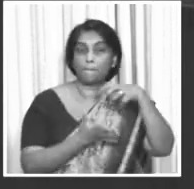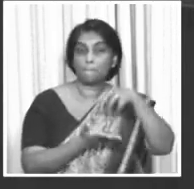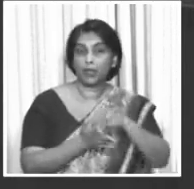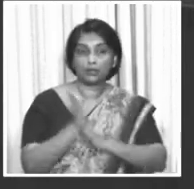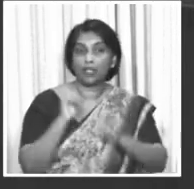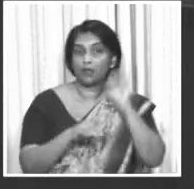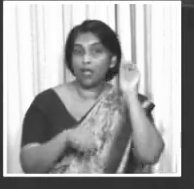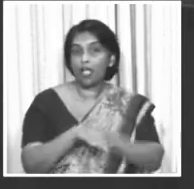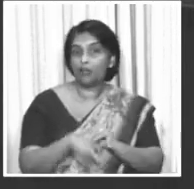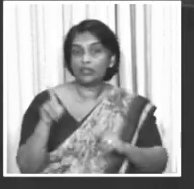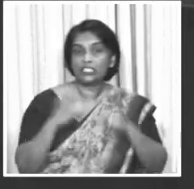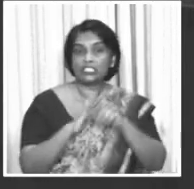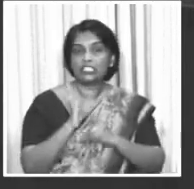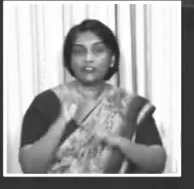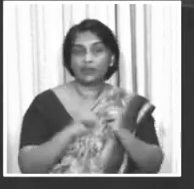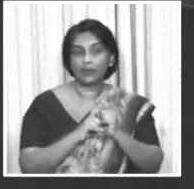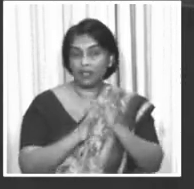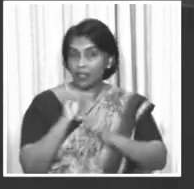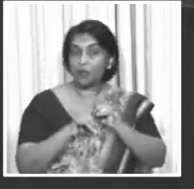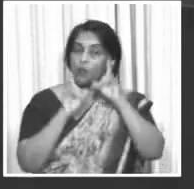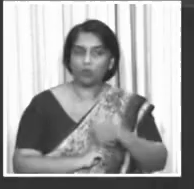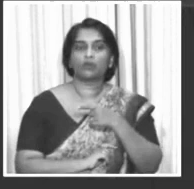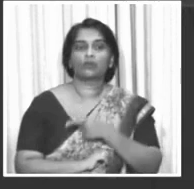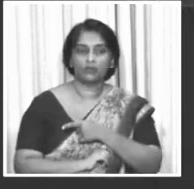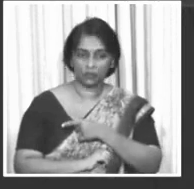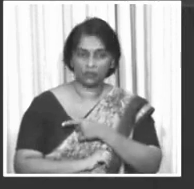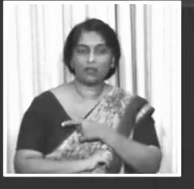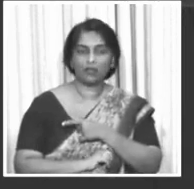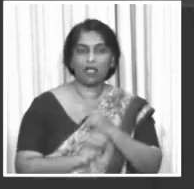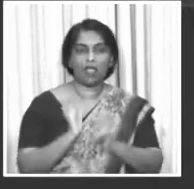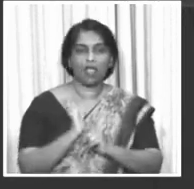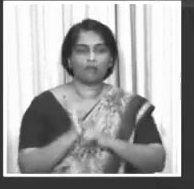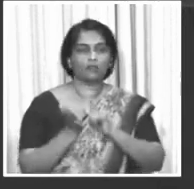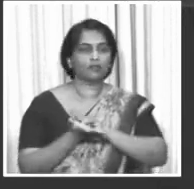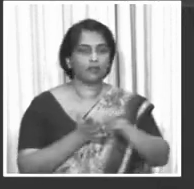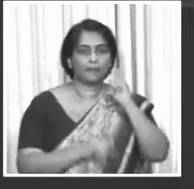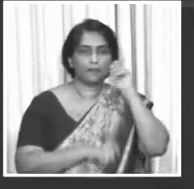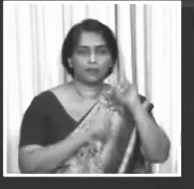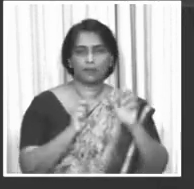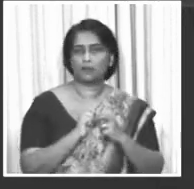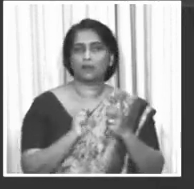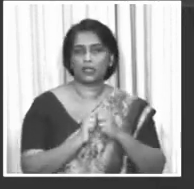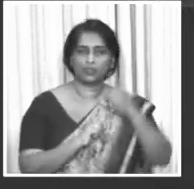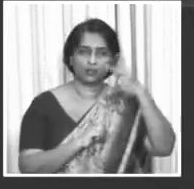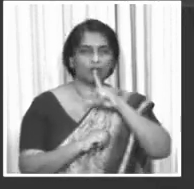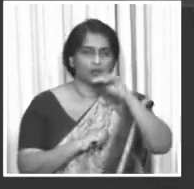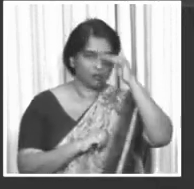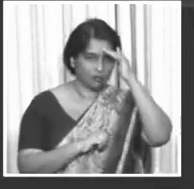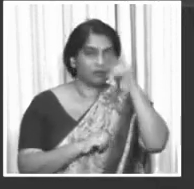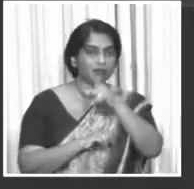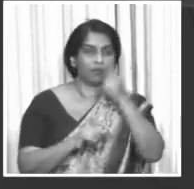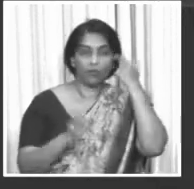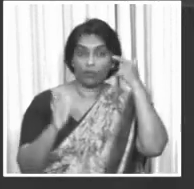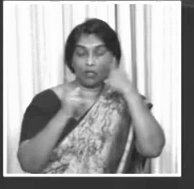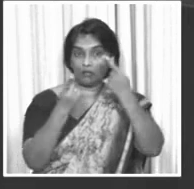mantri කෙනෙක් අහු වුණේ ජනතායි මුක්ති පෙරමුණේ mantriතුමේ. ඒත් ඒ වගේම තමයි ලාඕස් රාජ්‍යයට යවලා අපේ මිනිස්සු අනතුරටපත් වුණේ නියෝජ්‍ය කතානායකතුමා තමයි ඒ